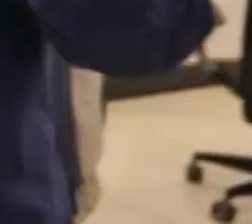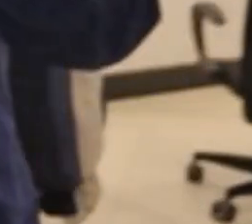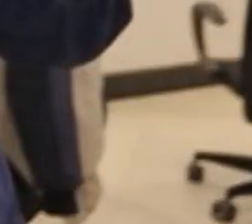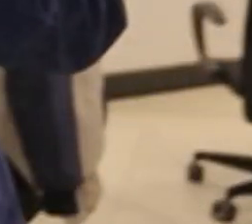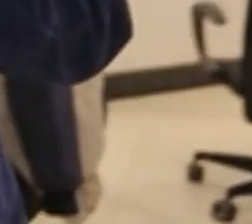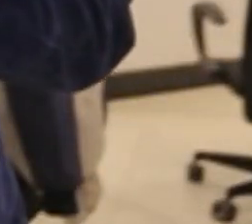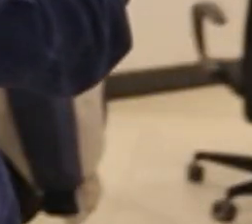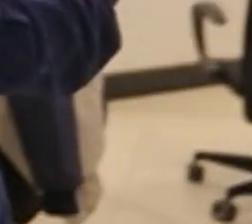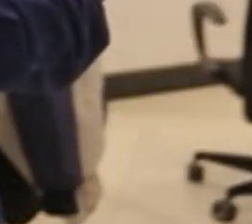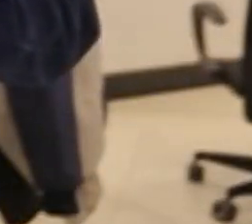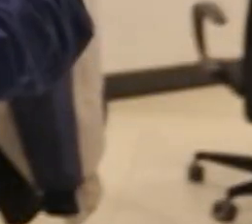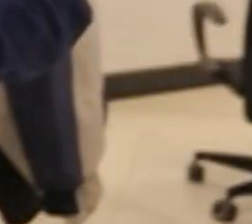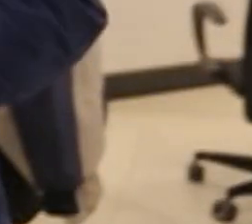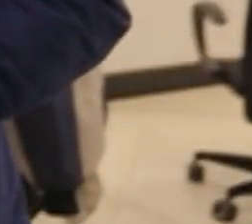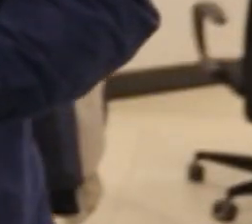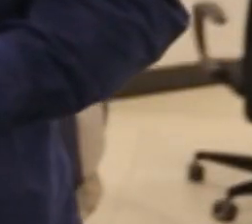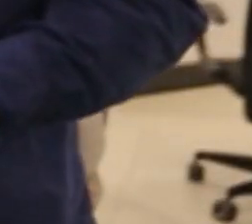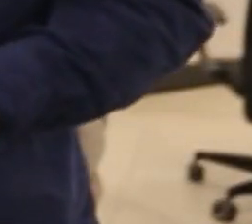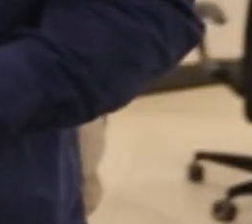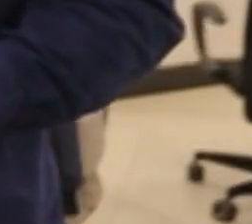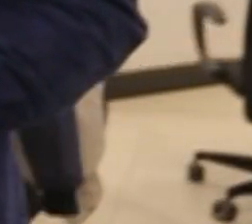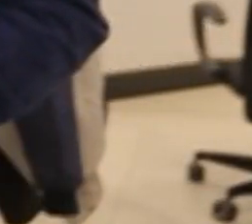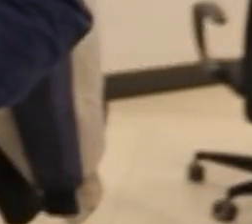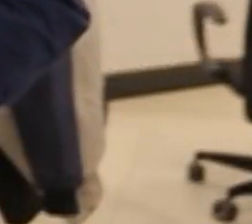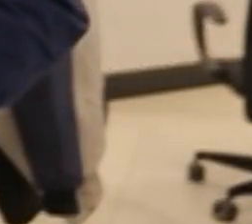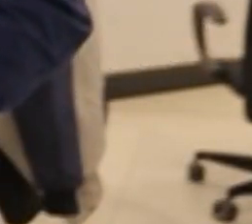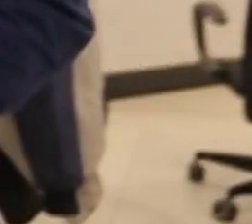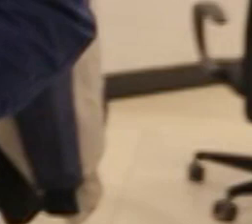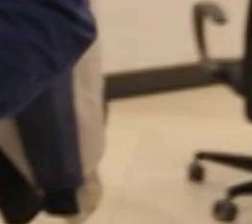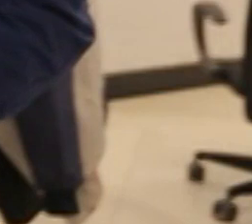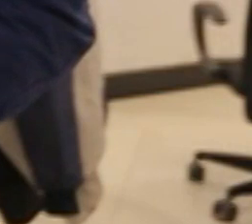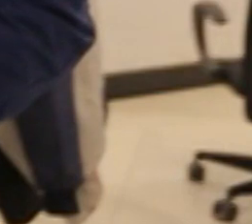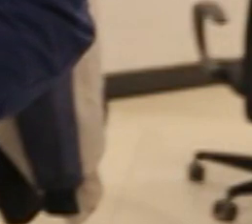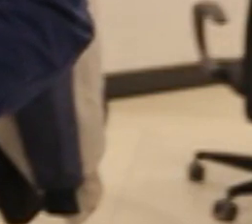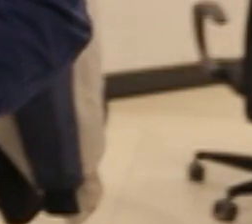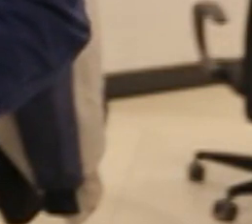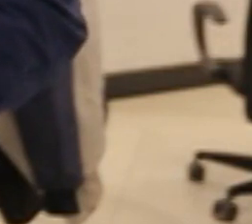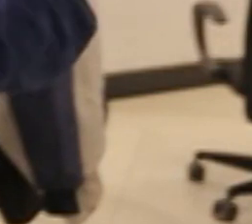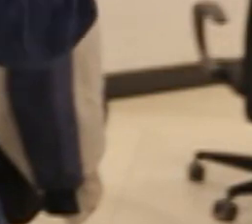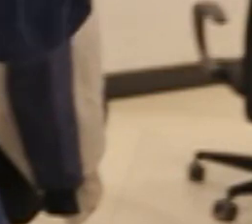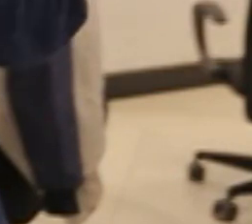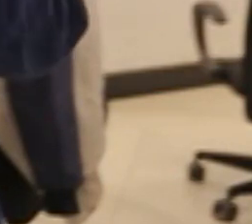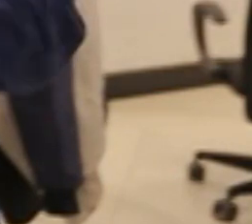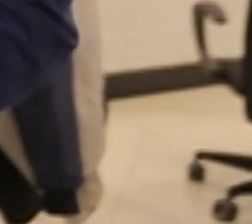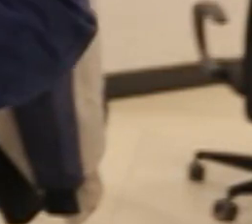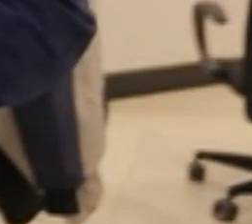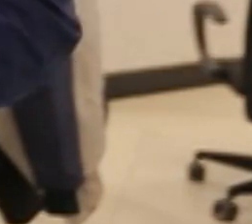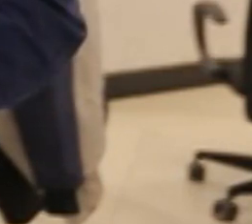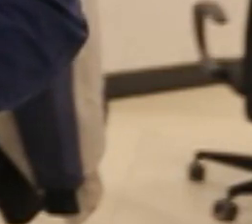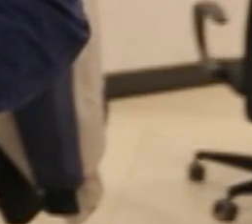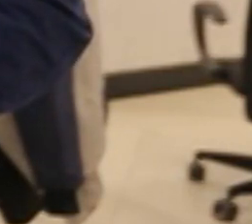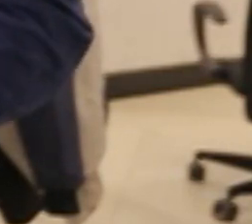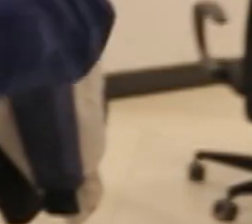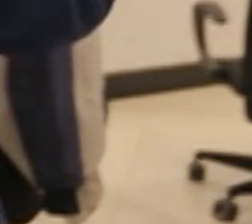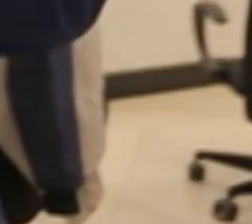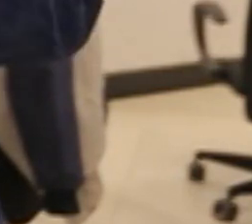Sebelum lanjut nonton video lainnya, please bantu kami untuk tetap menyiarkan dan menyampaikan informasi